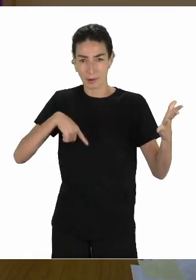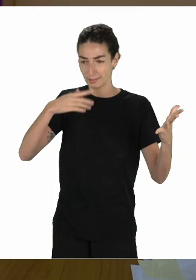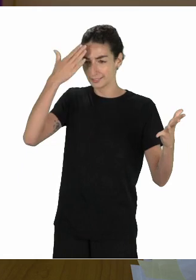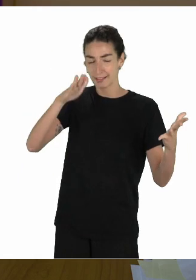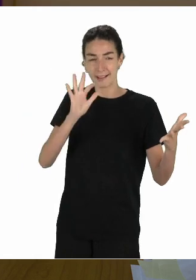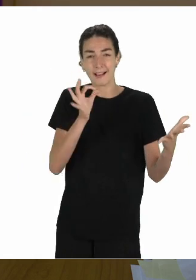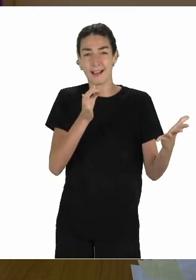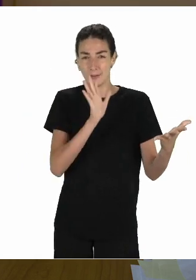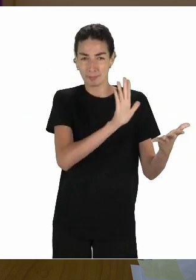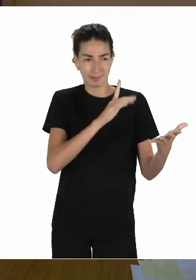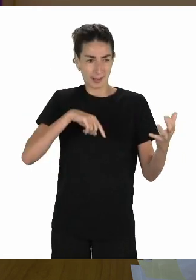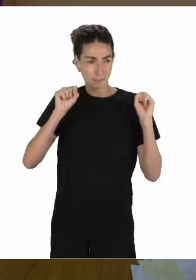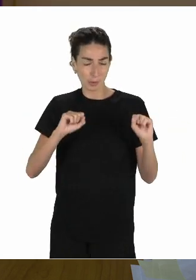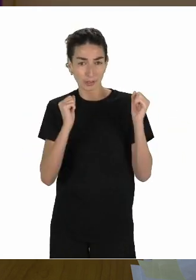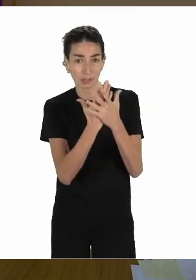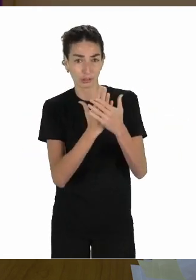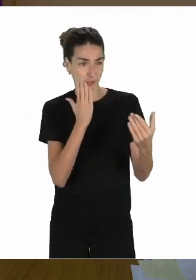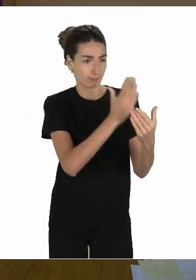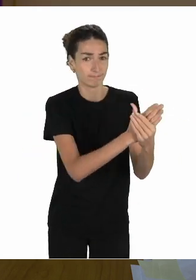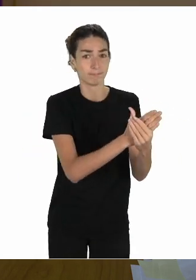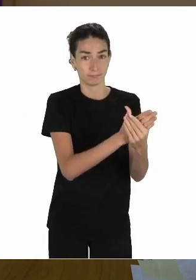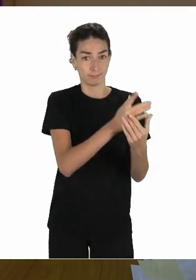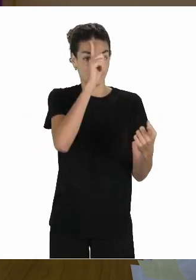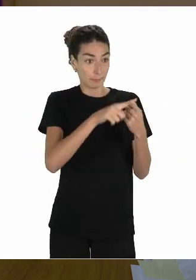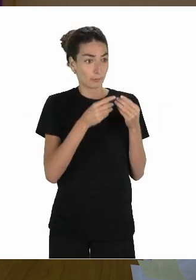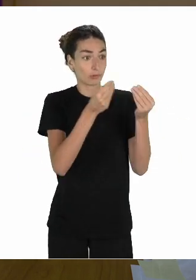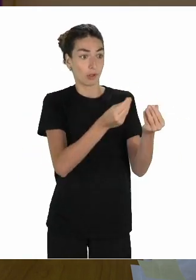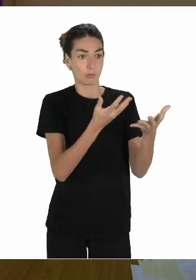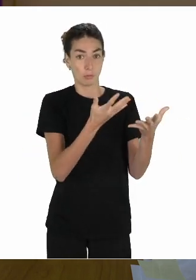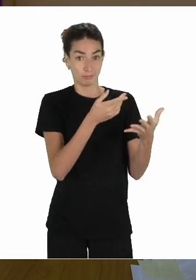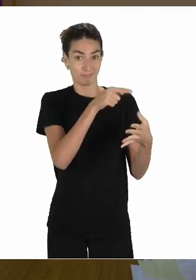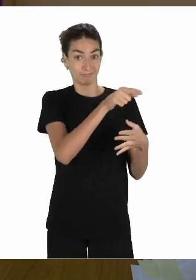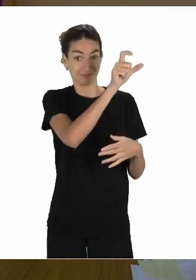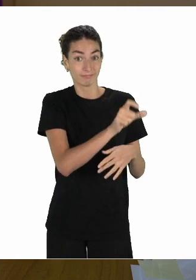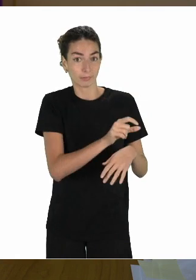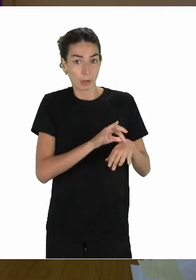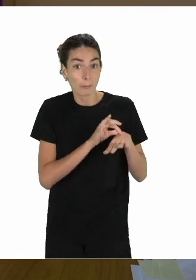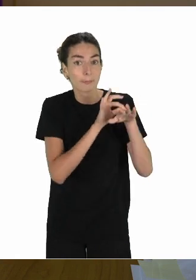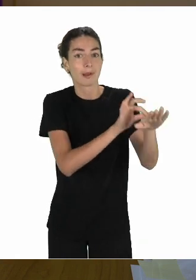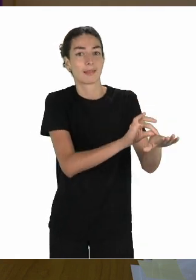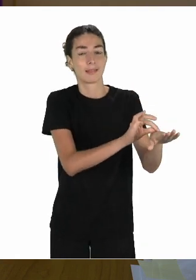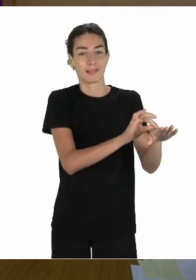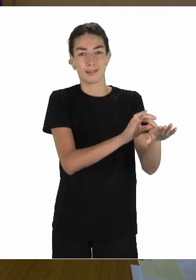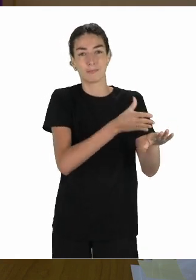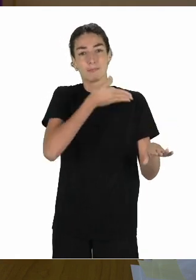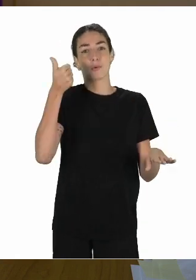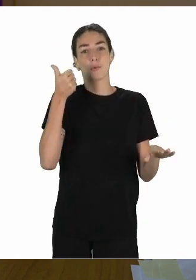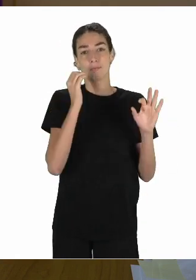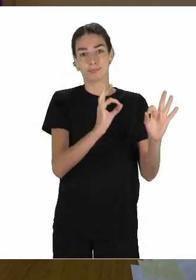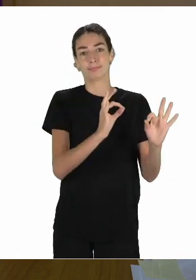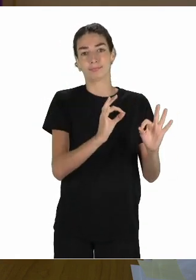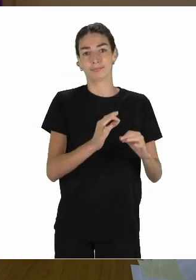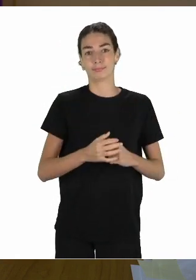niveau de ce qui se passe sur le terrain et du coup qu'on peut réagir, rebondir sur des situations et tout faire pour